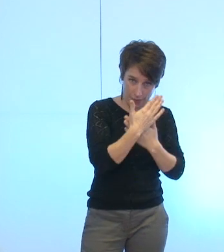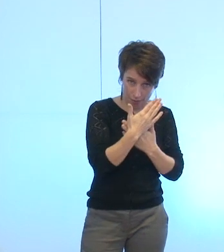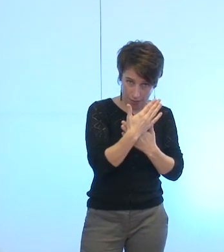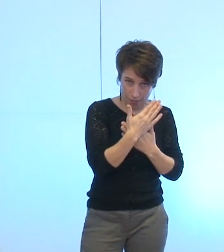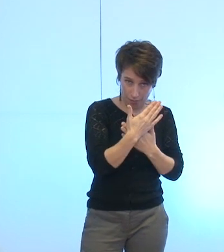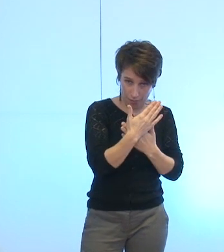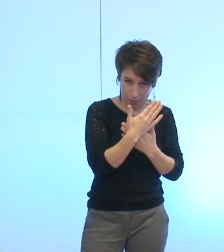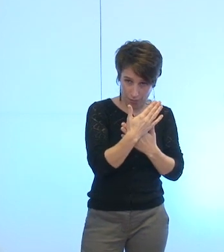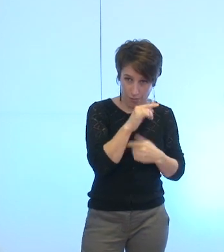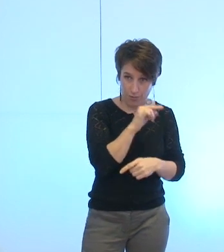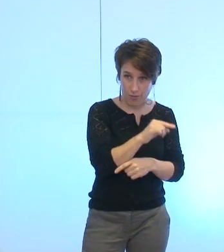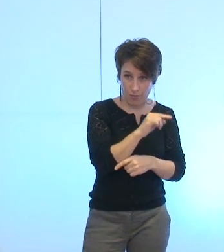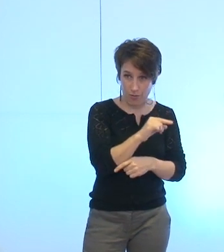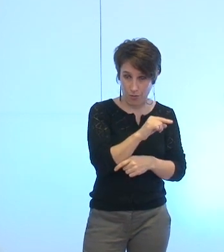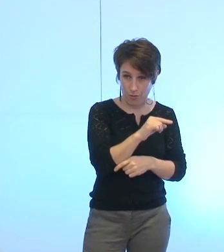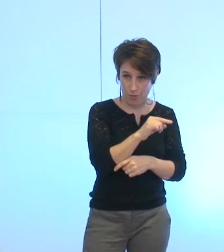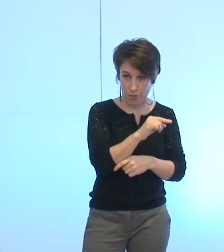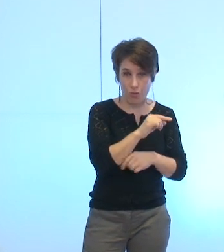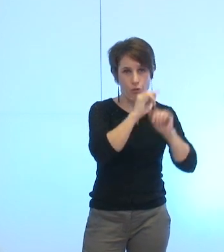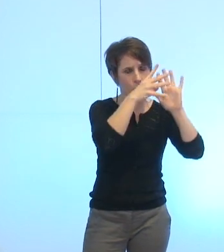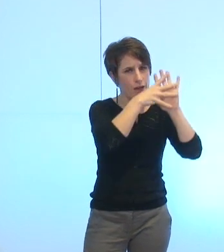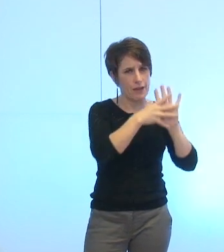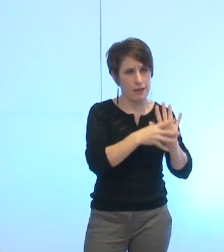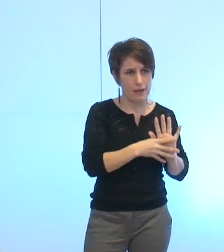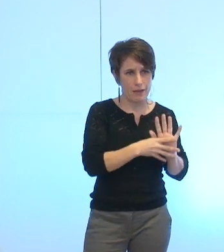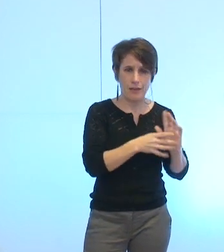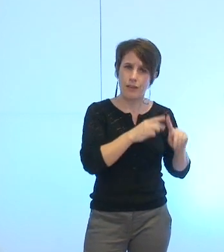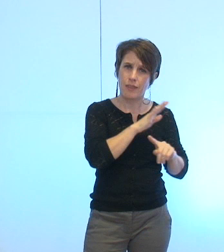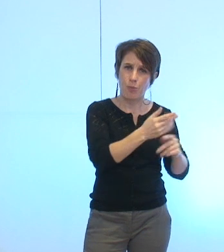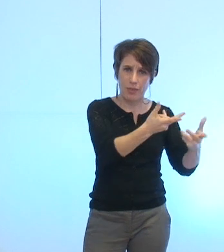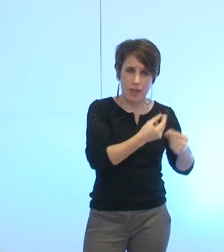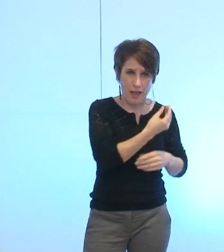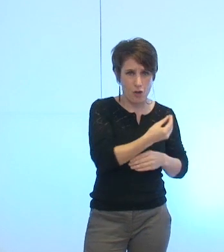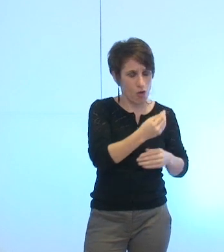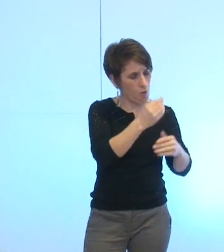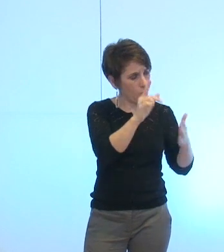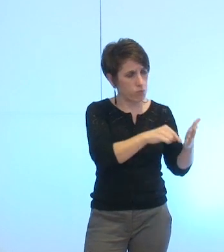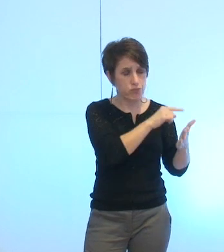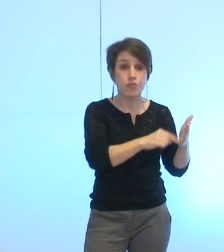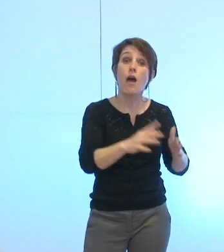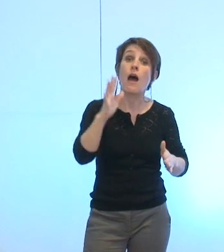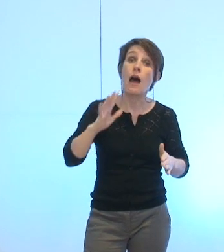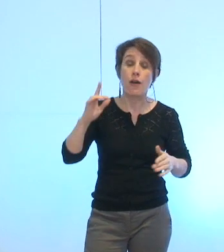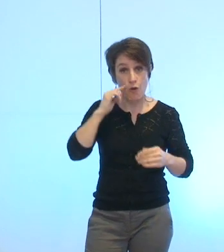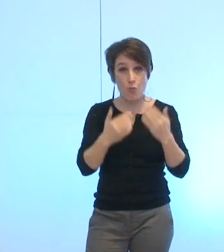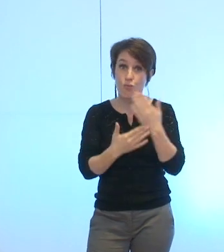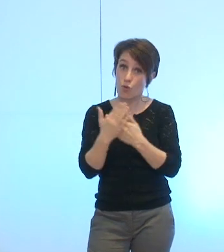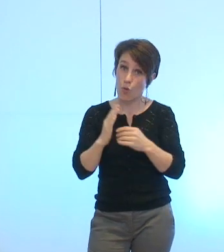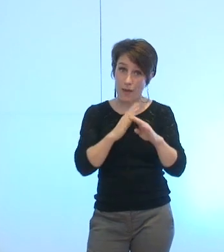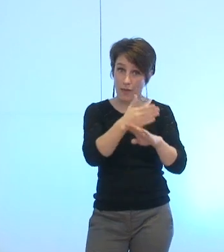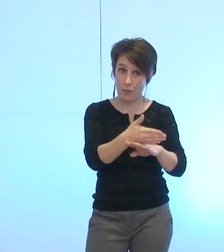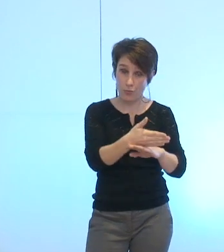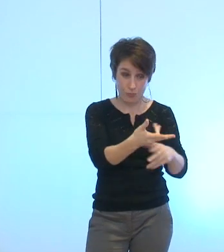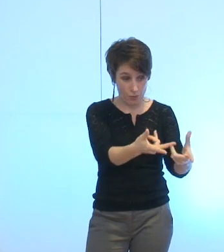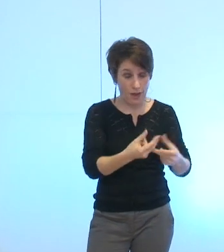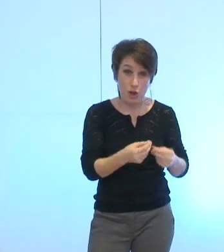supprimé mais le les critères pour accueillir les enfants alors qu'avant pour aller le matin il fallait que deux parents travaillent